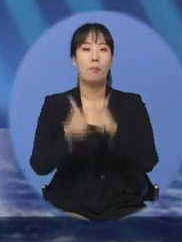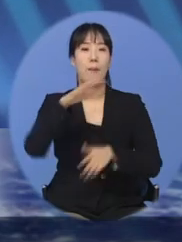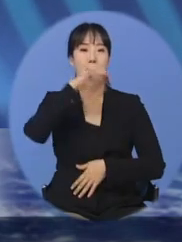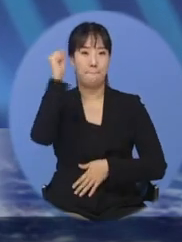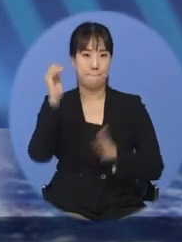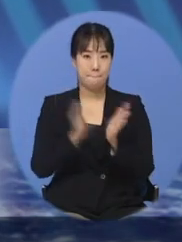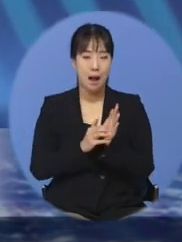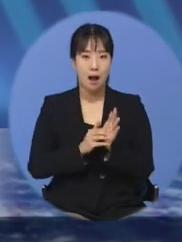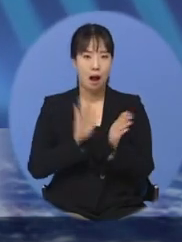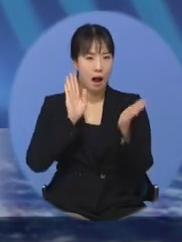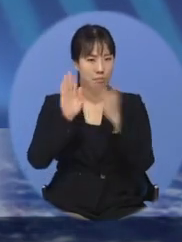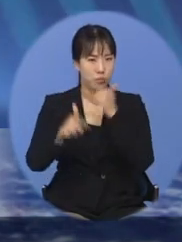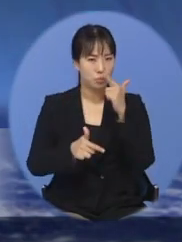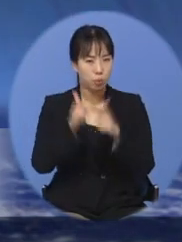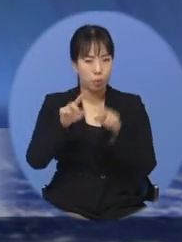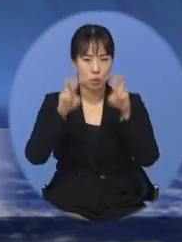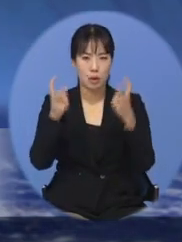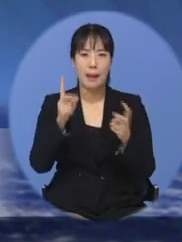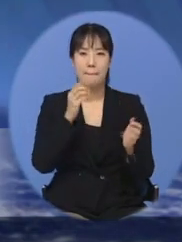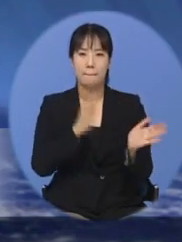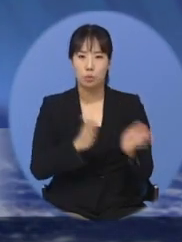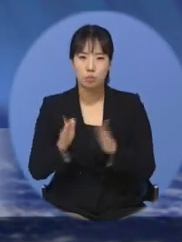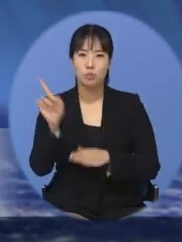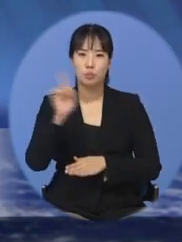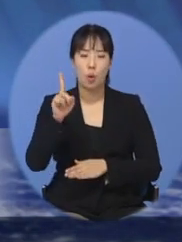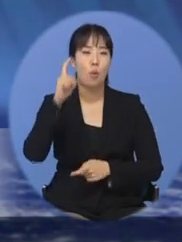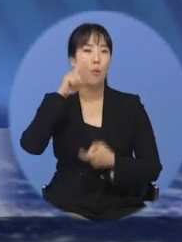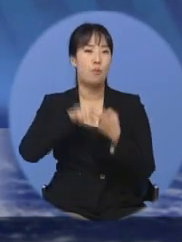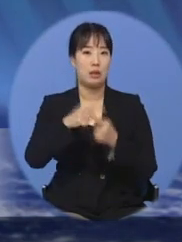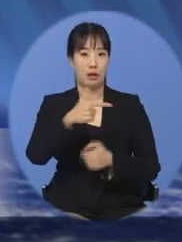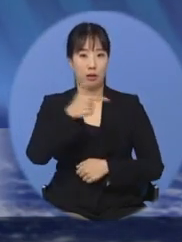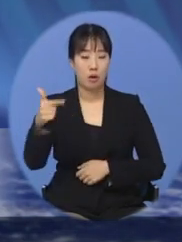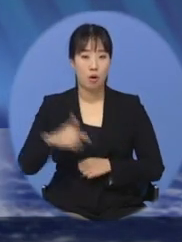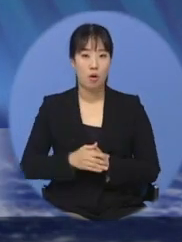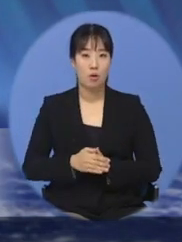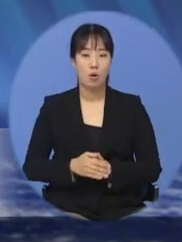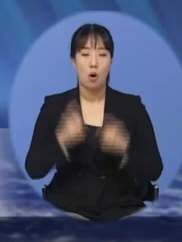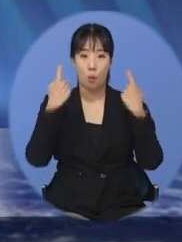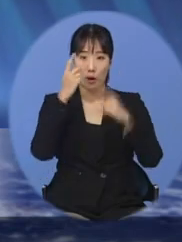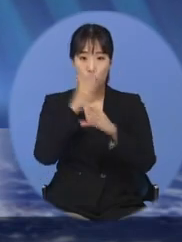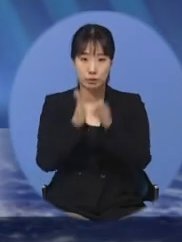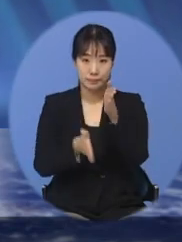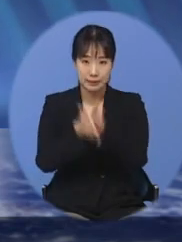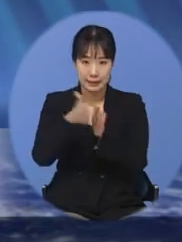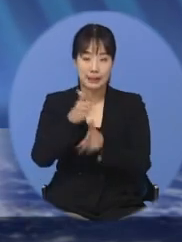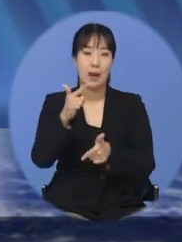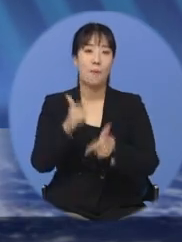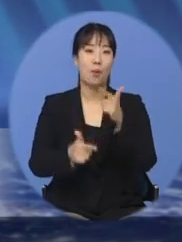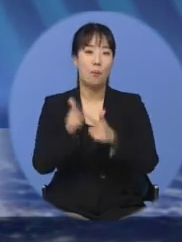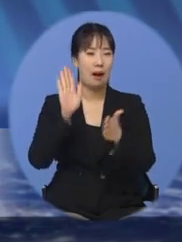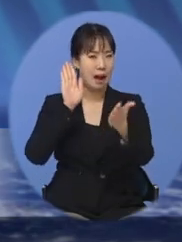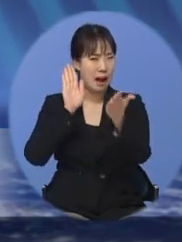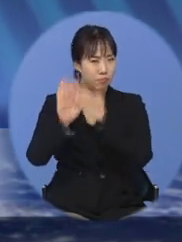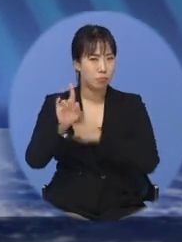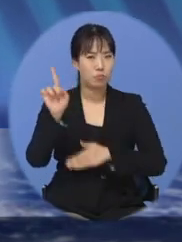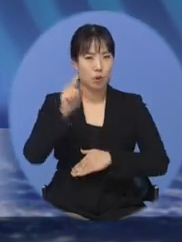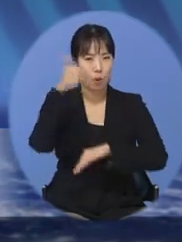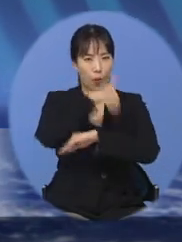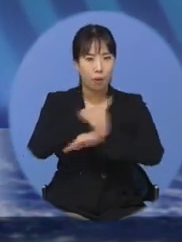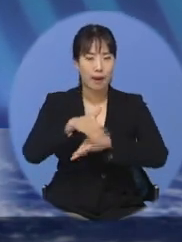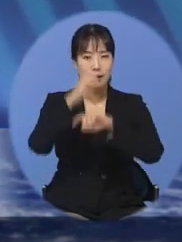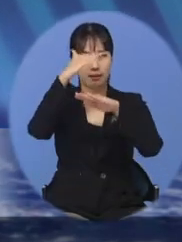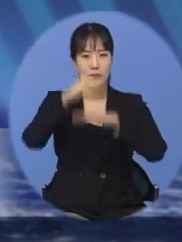콘텐츠들이 목포에 조성이 될지 벌써부터 관심을 끌고 있는데요. 관광 거점 도시 목포 미래 청사진을 김혜린